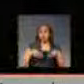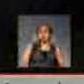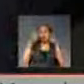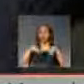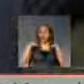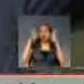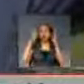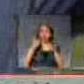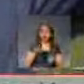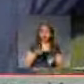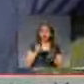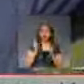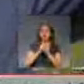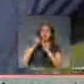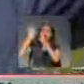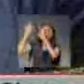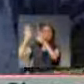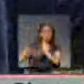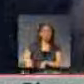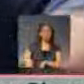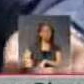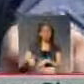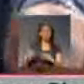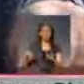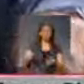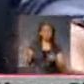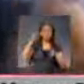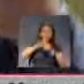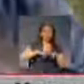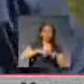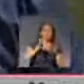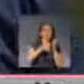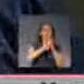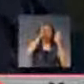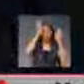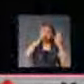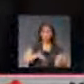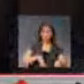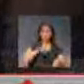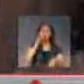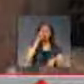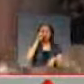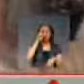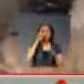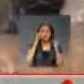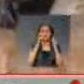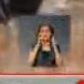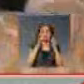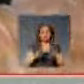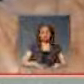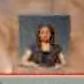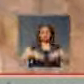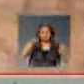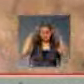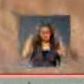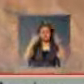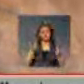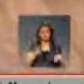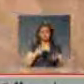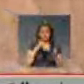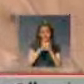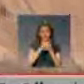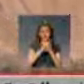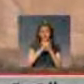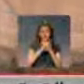هنا. في بيت واقع هنا؟ وهذا حضرتك وقعد البيت التاني هتصوره دلوقتي تشوفوا المايه اللي في قلب السرير جوه. انا بنيت بيتي قعدت فيه بتاع